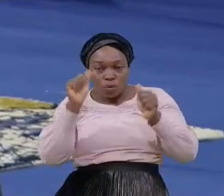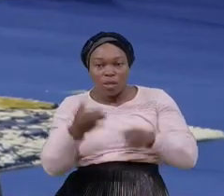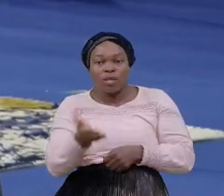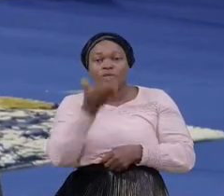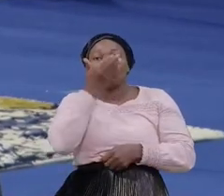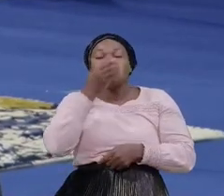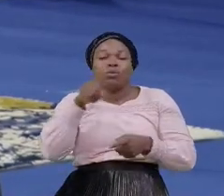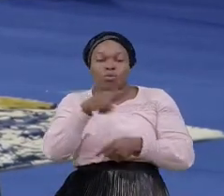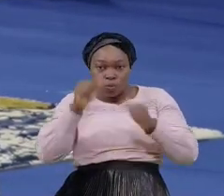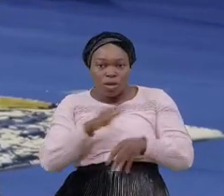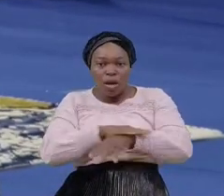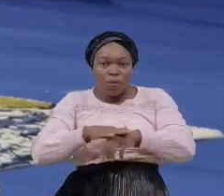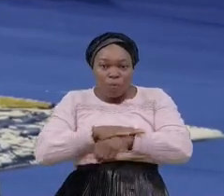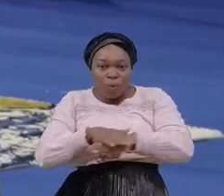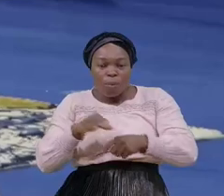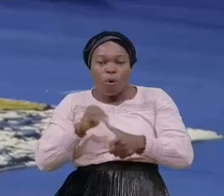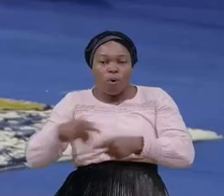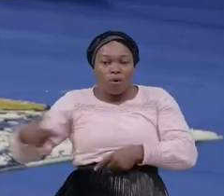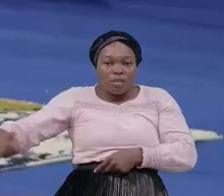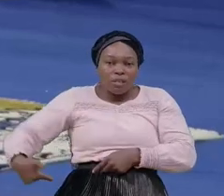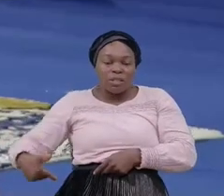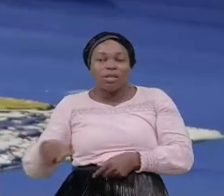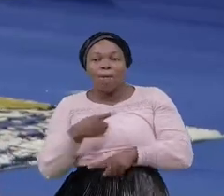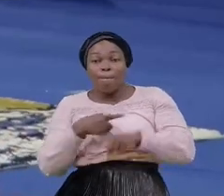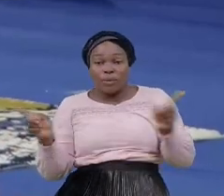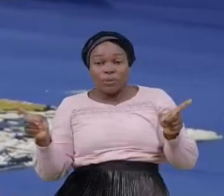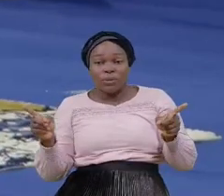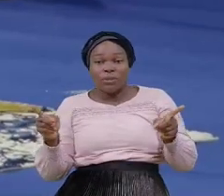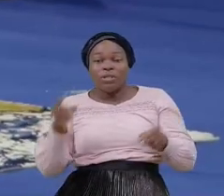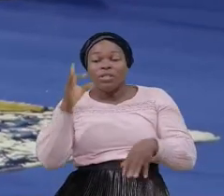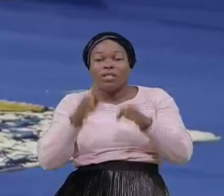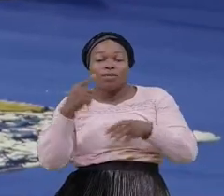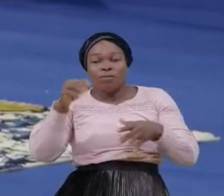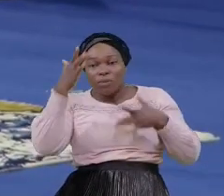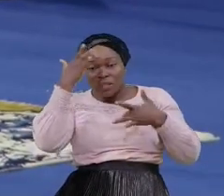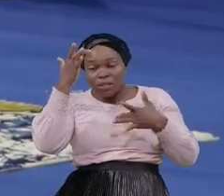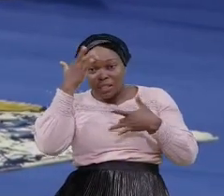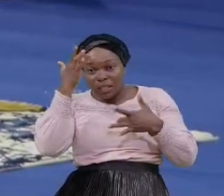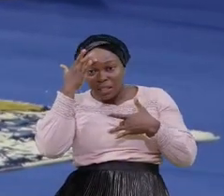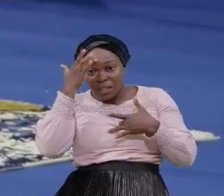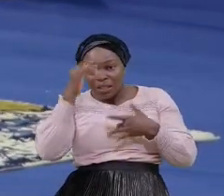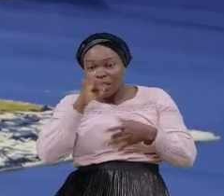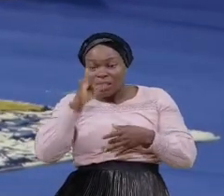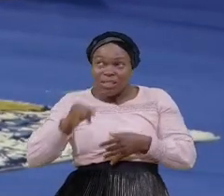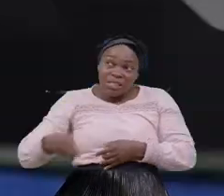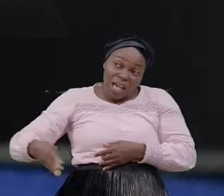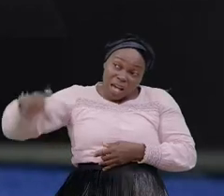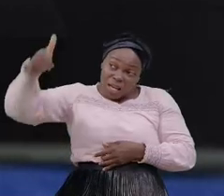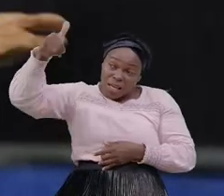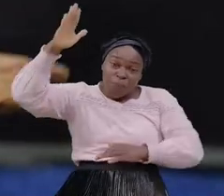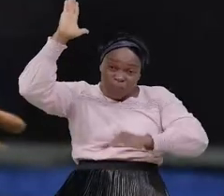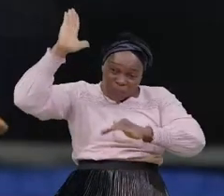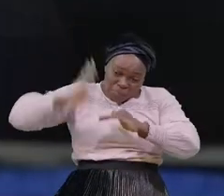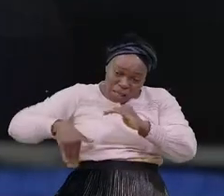cela, vous pouvez faire quoi que ce soit, injecter la chose. Mais si la maladie là est plus grande